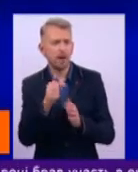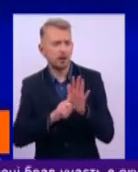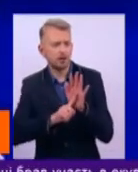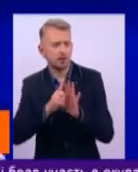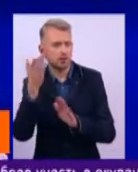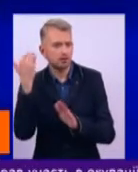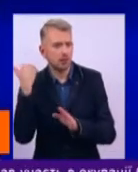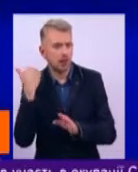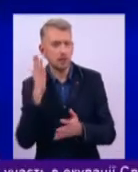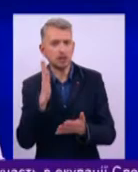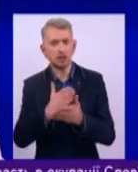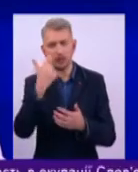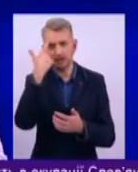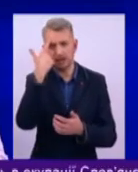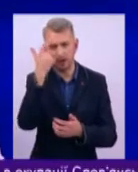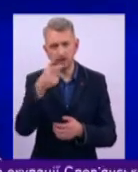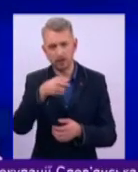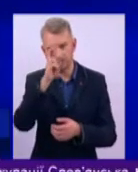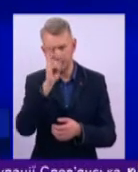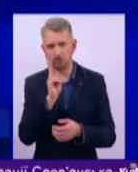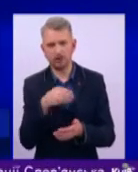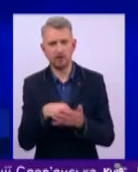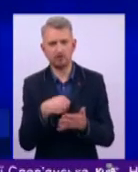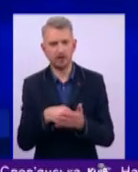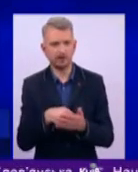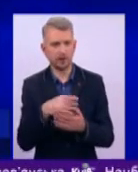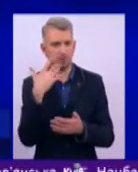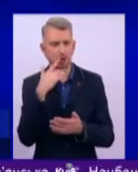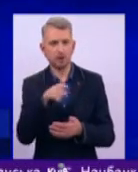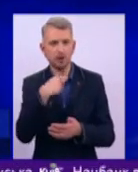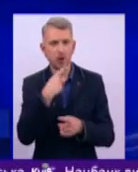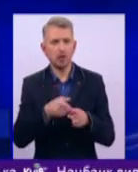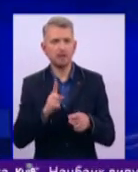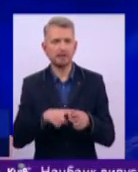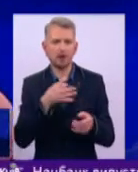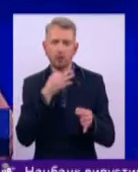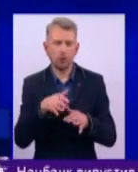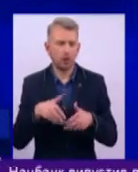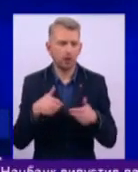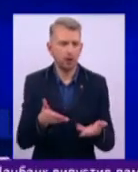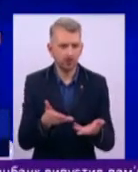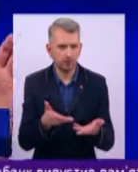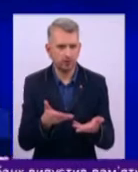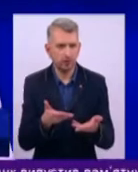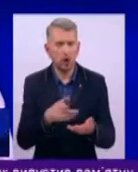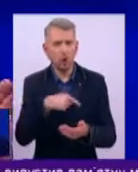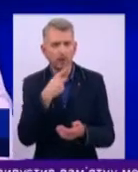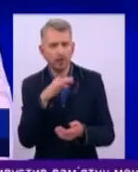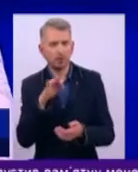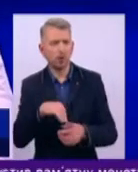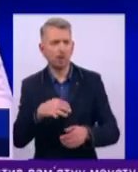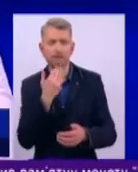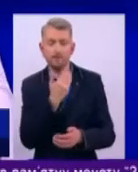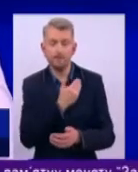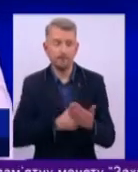Є безпосередня заява Держказначейства Сполучених Штатів, які кажуть, що це дорадчий характер, поки рекомендації. Тобто говорити про фінальні